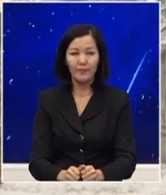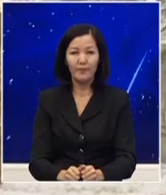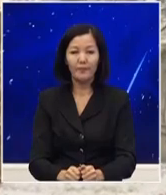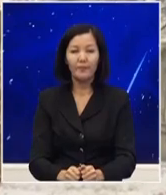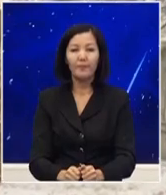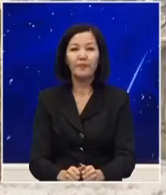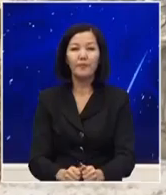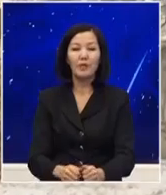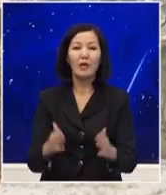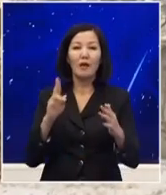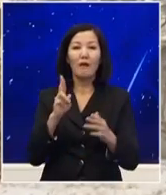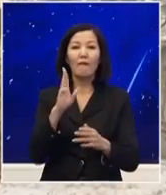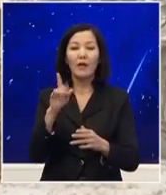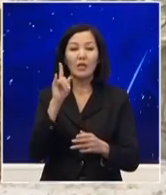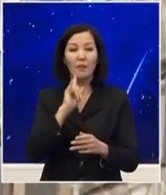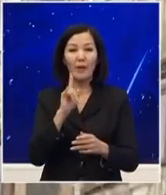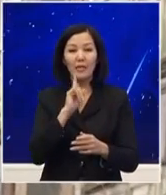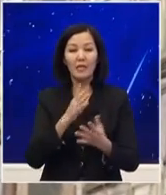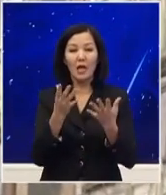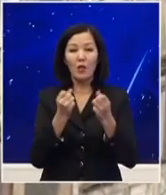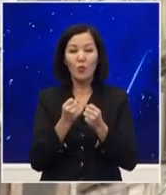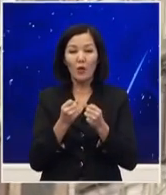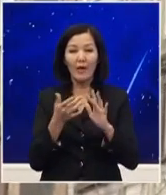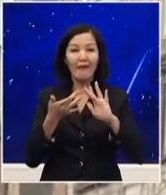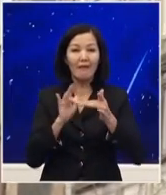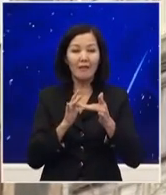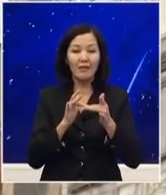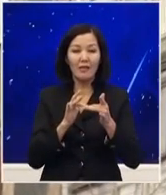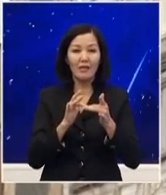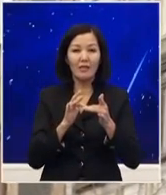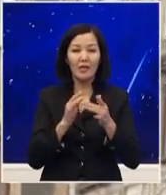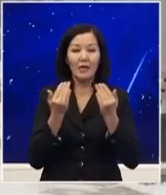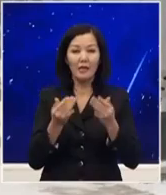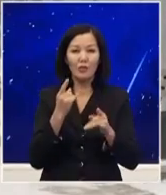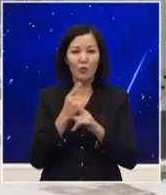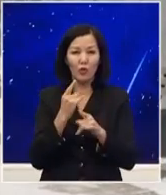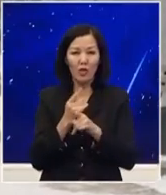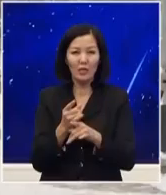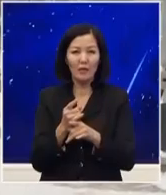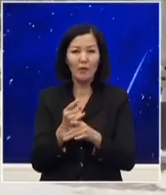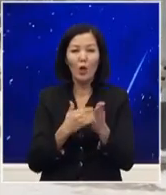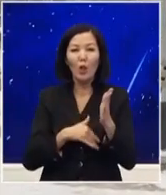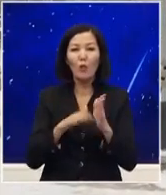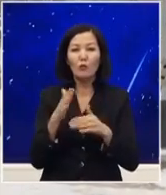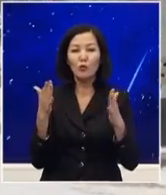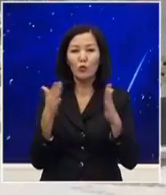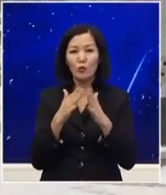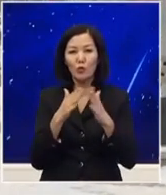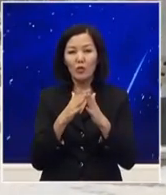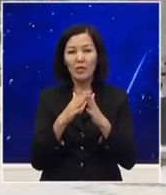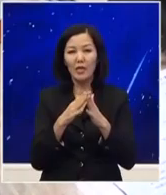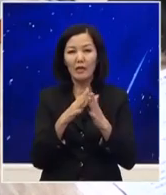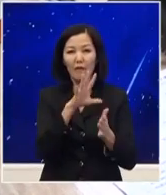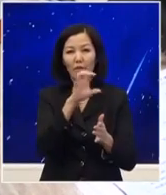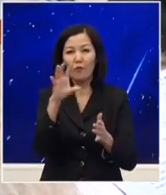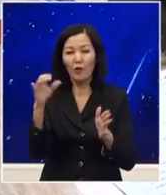Елде пәтерді жалғалаушылары көп. Мұны интернеттегі алаяқтар негізгі табыс көзіне айналдырған. Элиталық баспаналардың фотоларын сайтқа салып, төмен